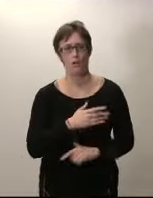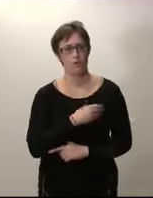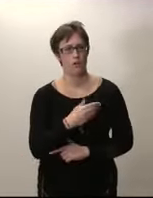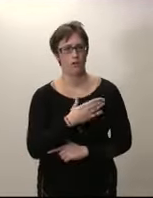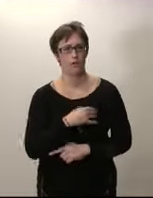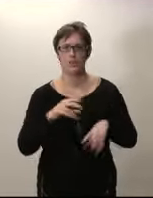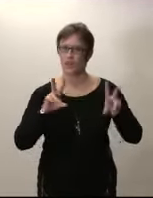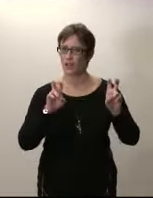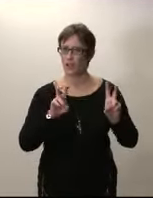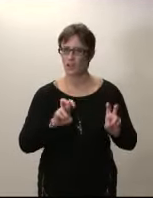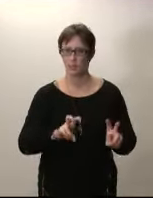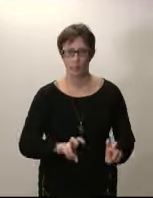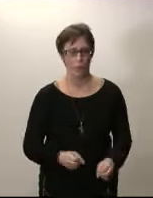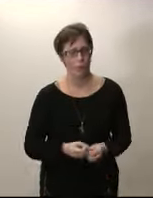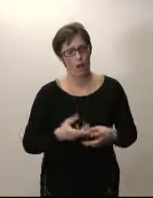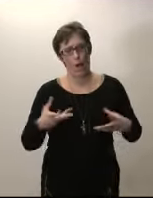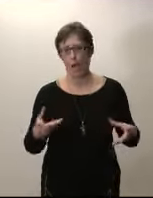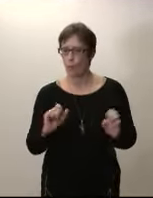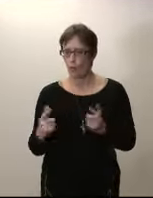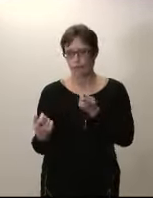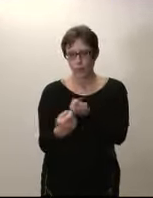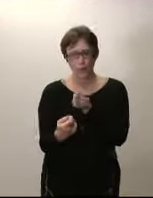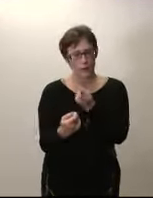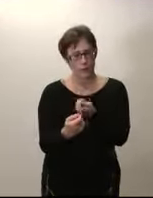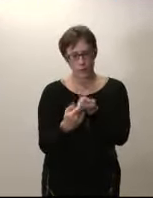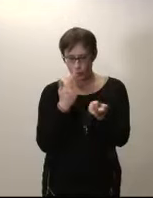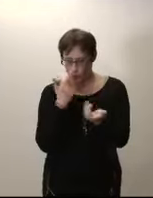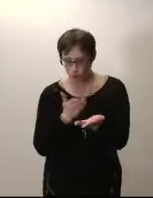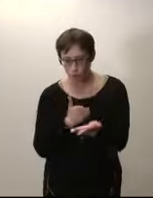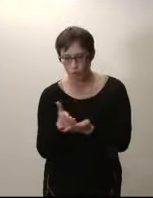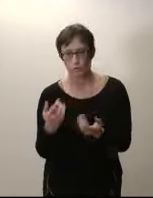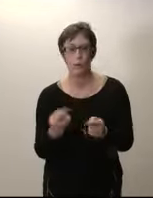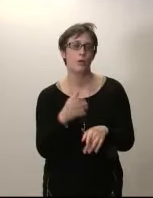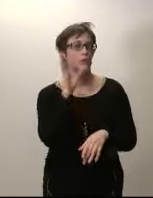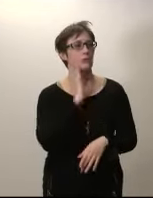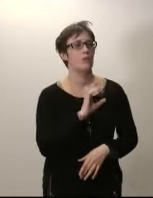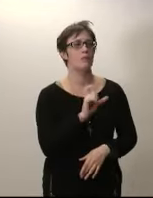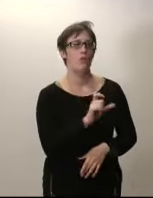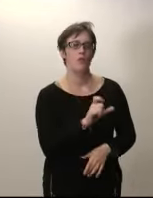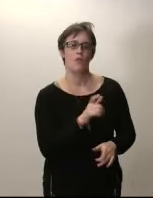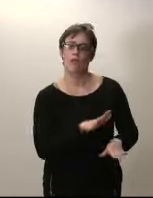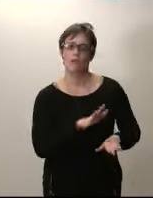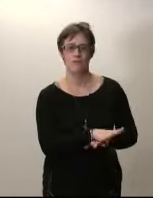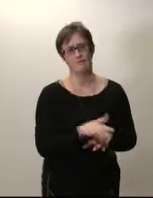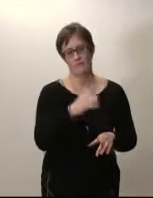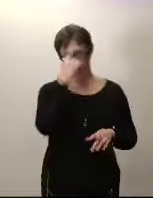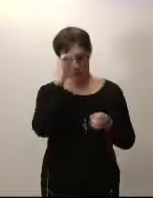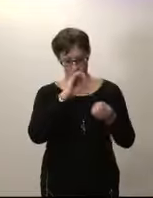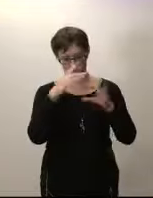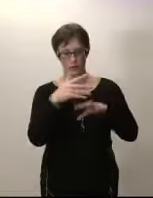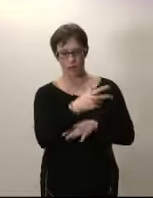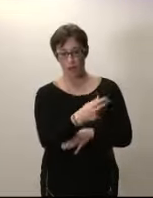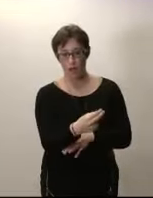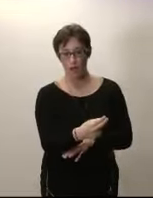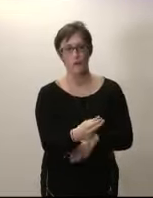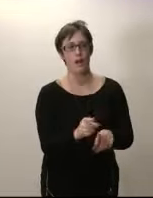qui peuvent exprimer ce que vous voulez dire. Et je crois qu'il faut conserver à ce terme toute la gravité qu'il avait. Il y a eu trop de morts attachées au